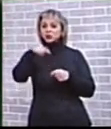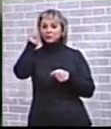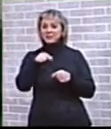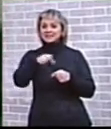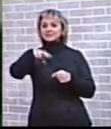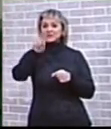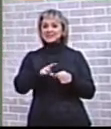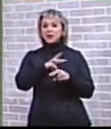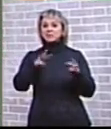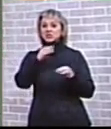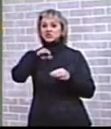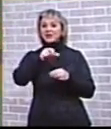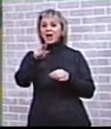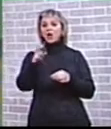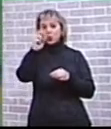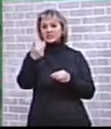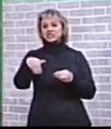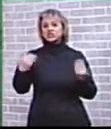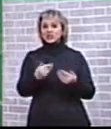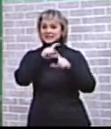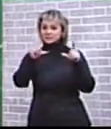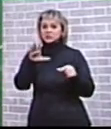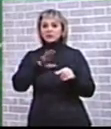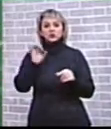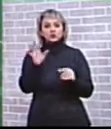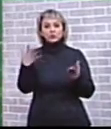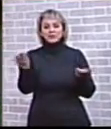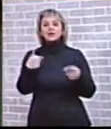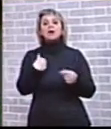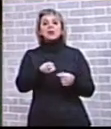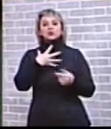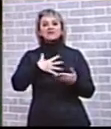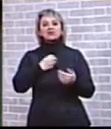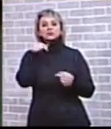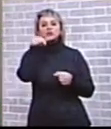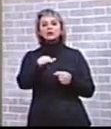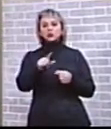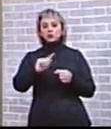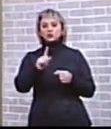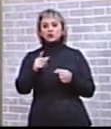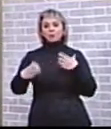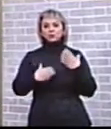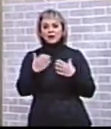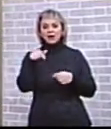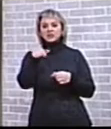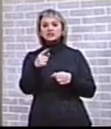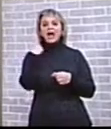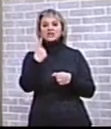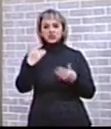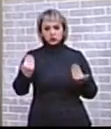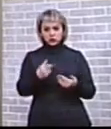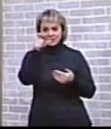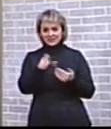приезд специалистов МинЖКХ и Госжилинспекции стал сюрпризом. И меня просто возмутило то, что будоражит он один